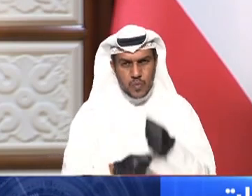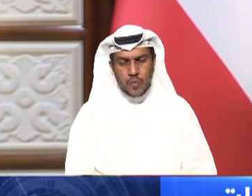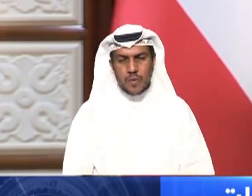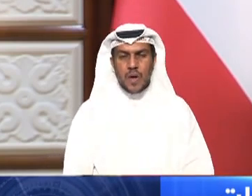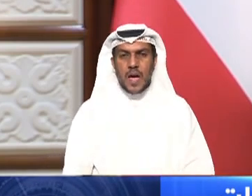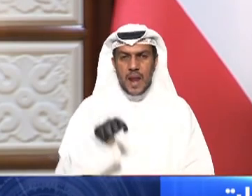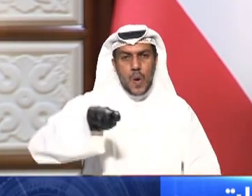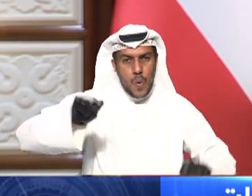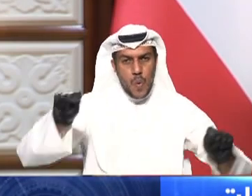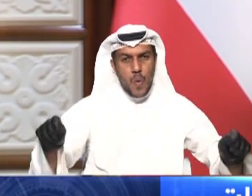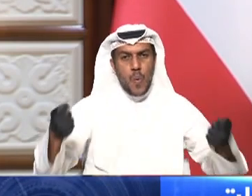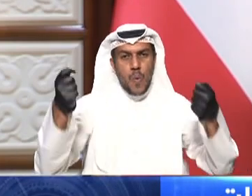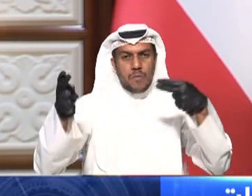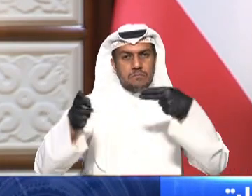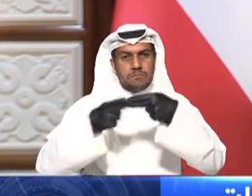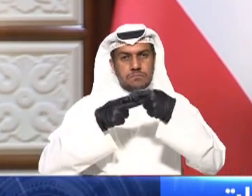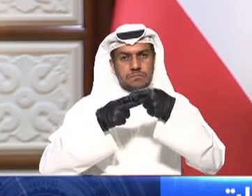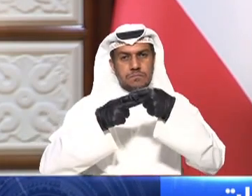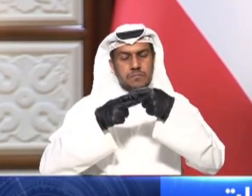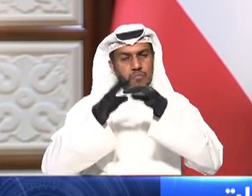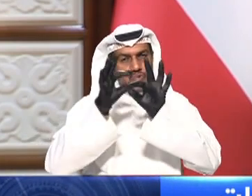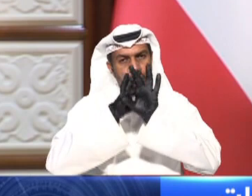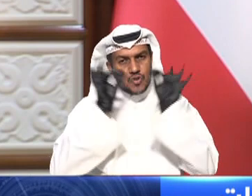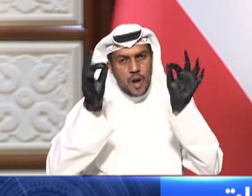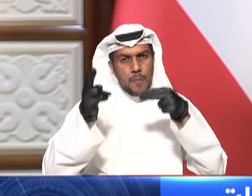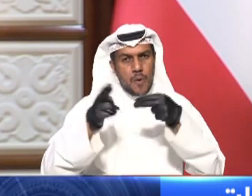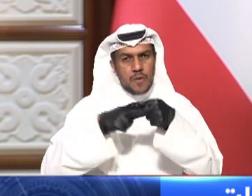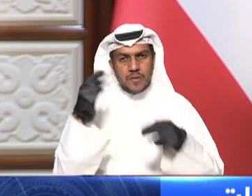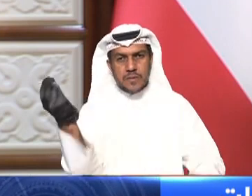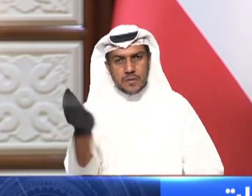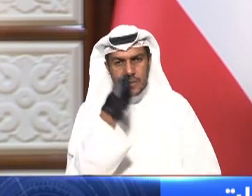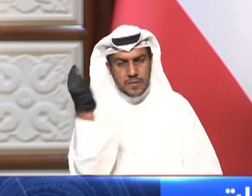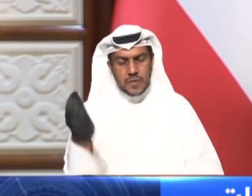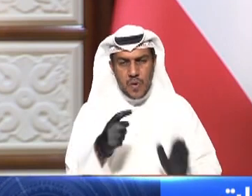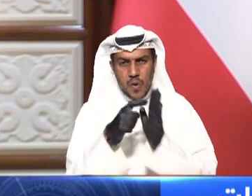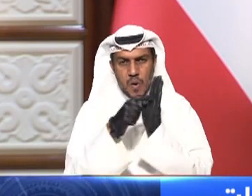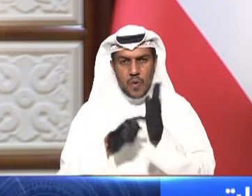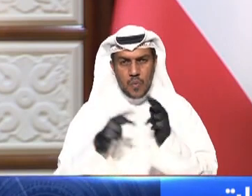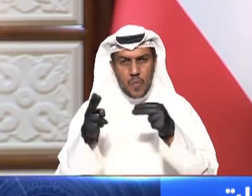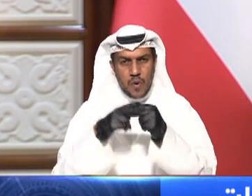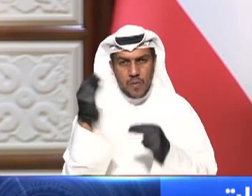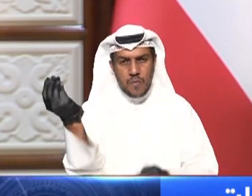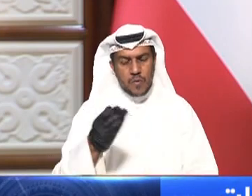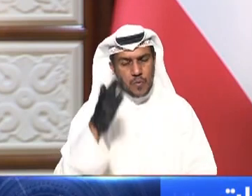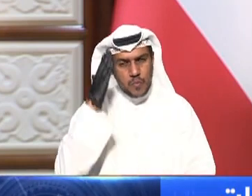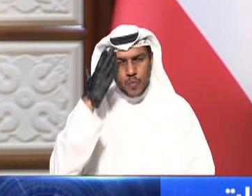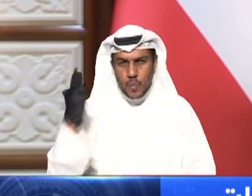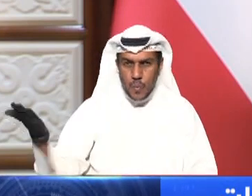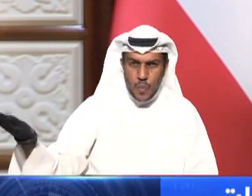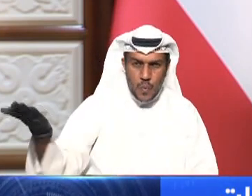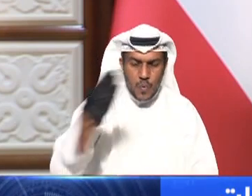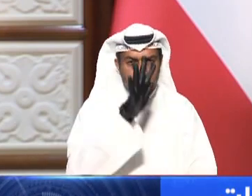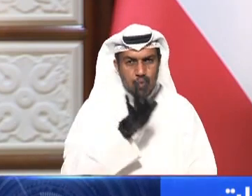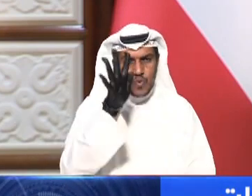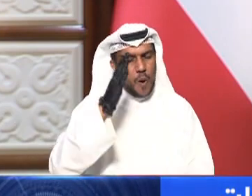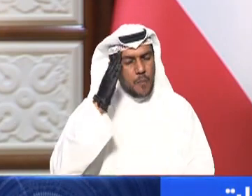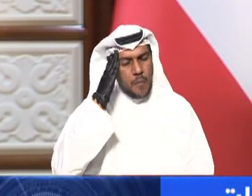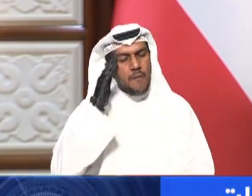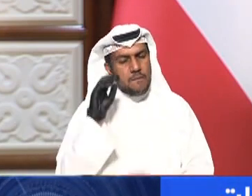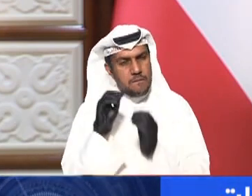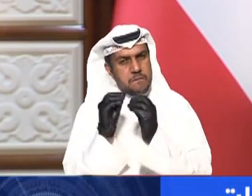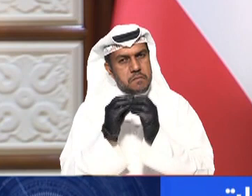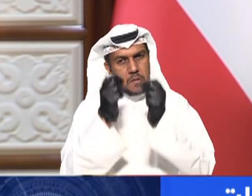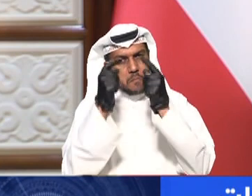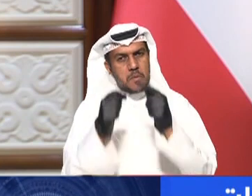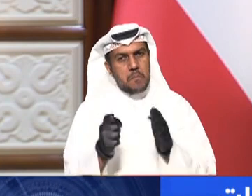اللي أنا أوجه كل الشكر والتقدير لكل الشعب الكويتي والمقيمين على تقبلهم وتفهمهم لهذا الإجراء. إن شاء الله